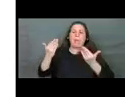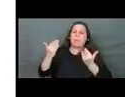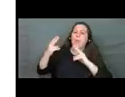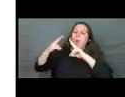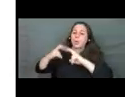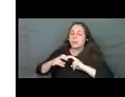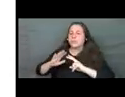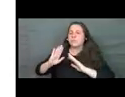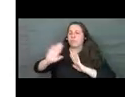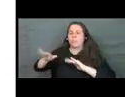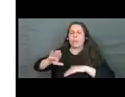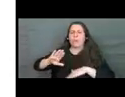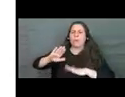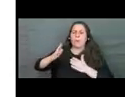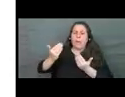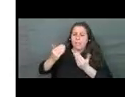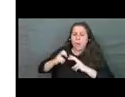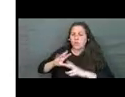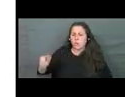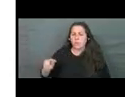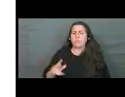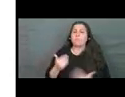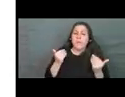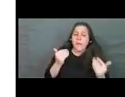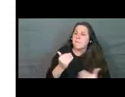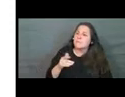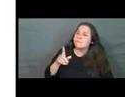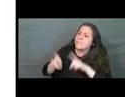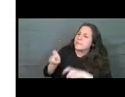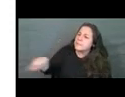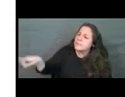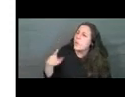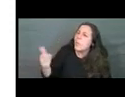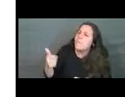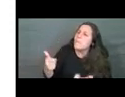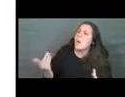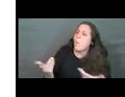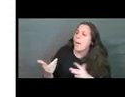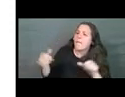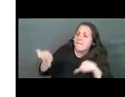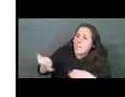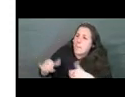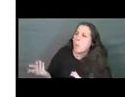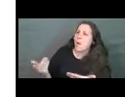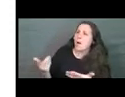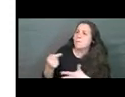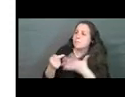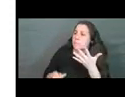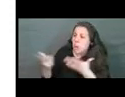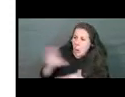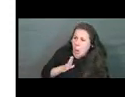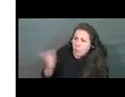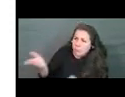demander à nos gens, qu'est-ce qui te manque? Qu'est-ce que tu trouves qui va bien? Qu'est-ce que tu trouves qui va moins bien? As-tu des suggestions? On a des gens qui ont participé